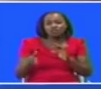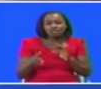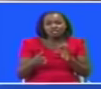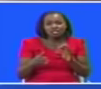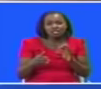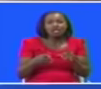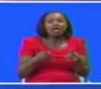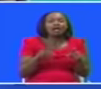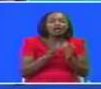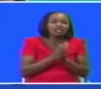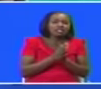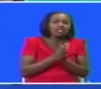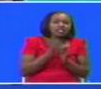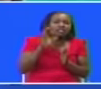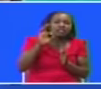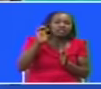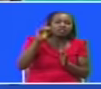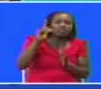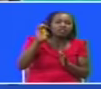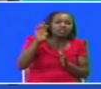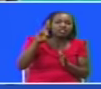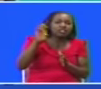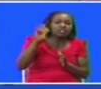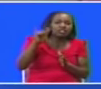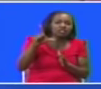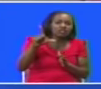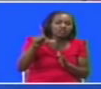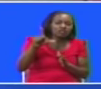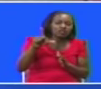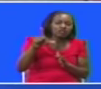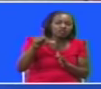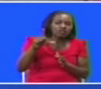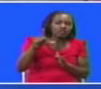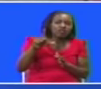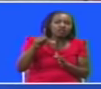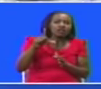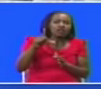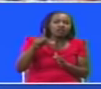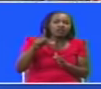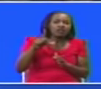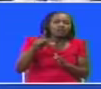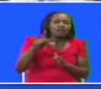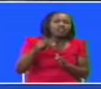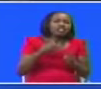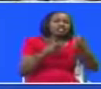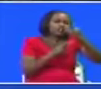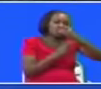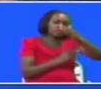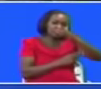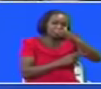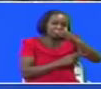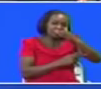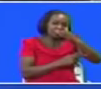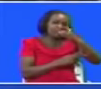Alafu federal ambaye hapa wanaita state. Ndiyo. Lakini kule ni federal. Federal ina bridge ile